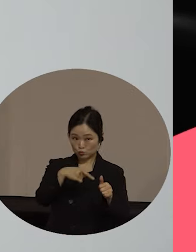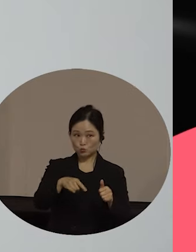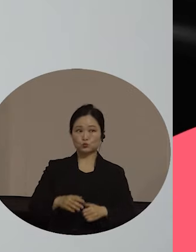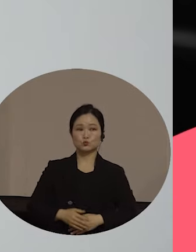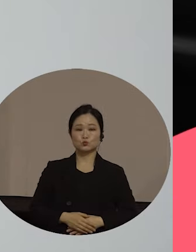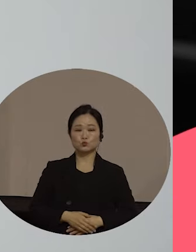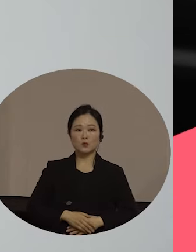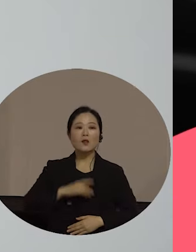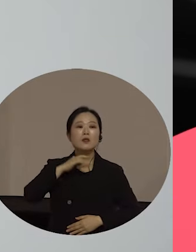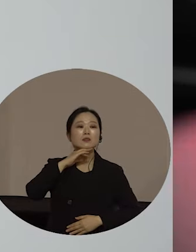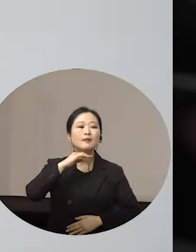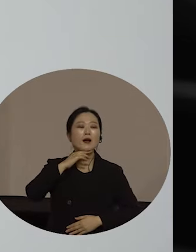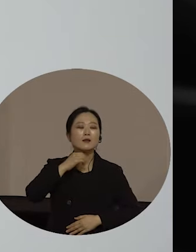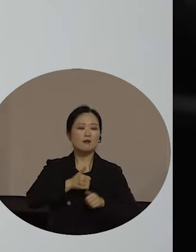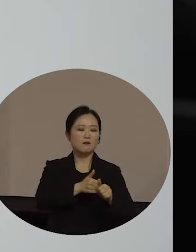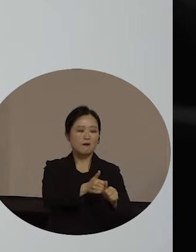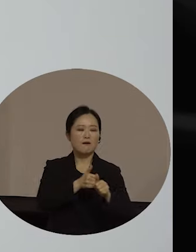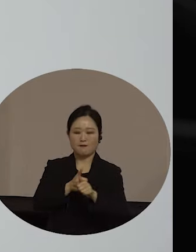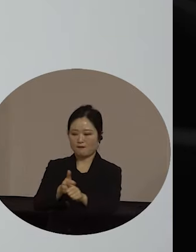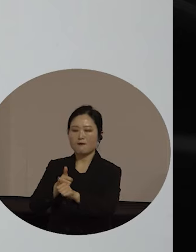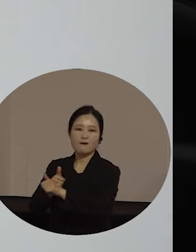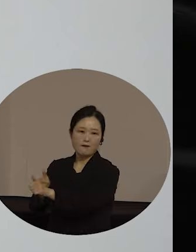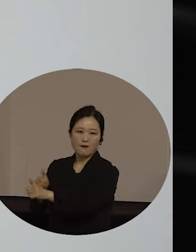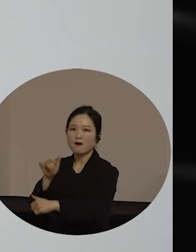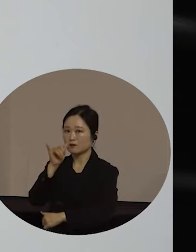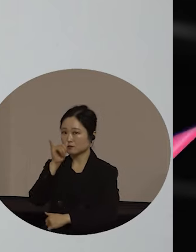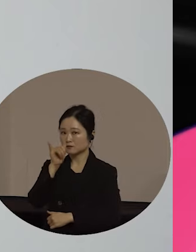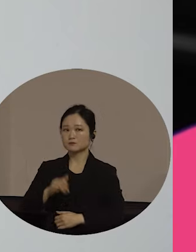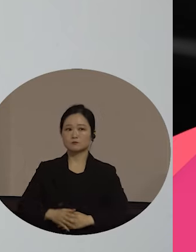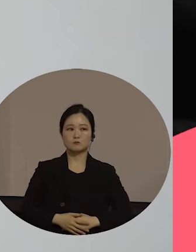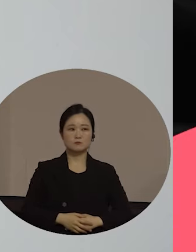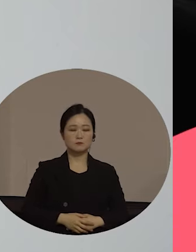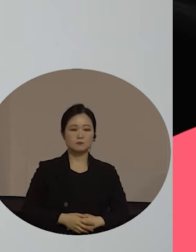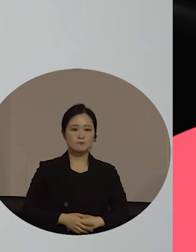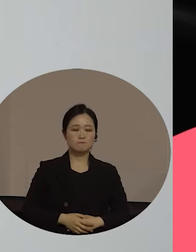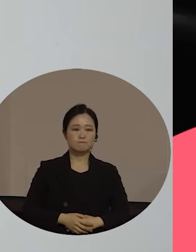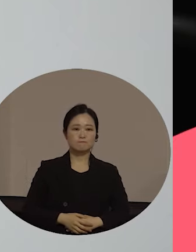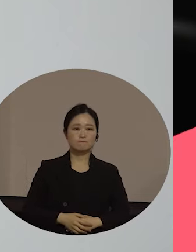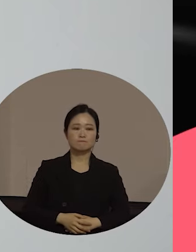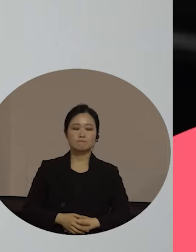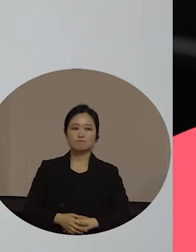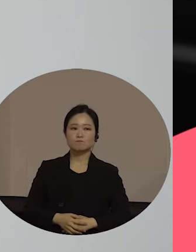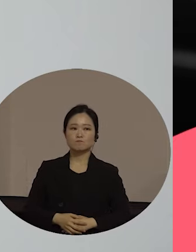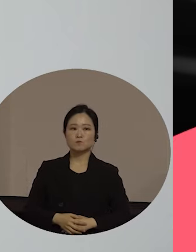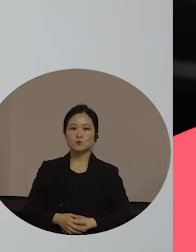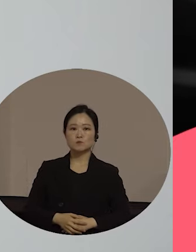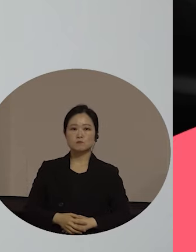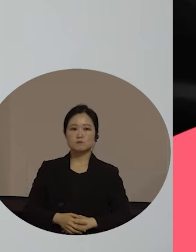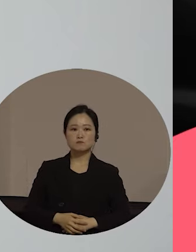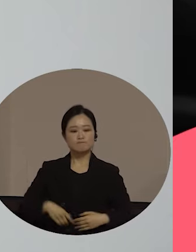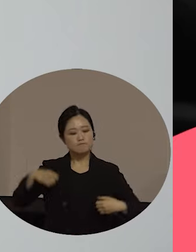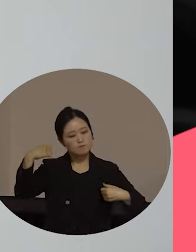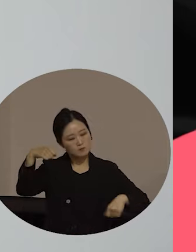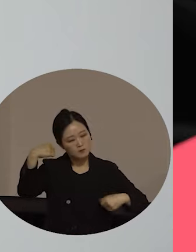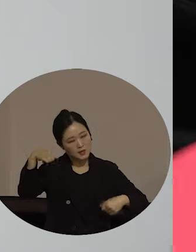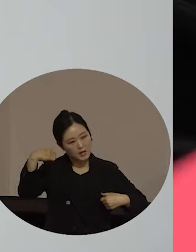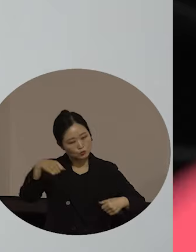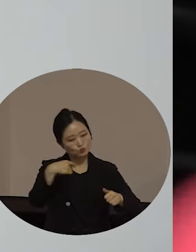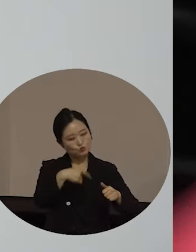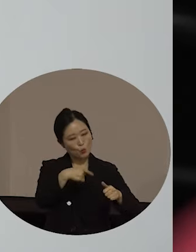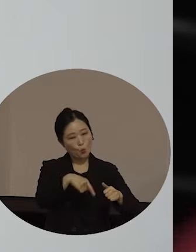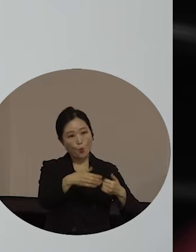population. So we do have the dance class or also, we do